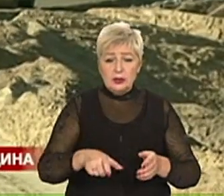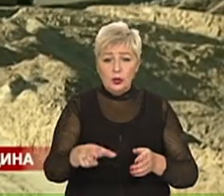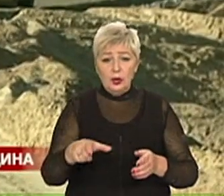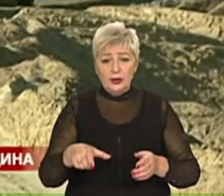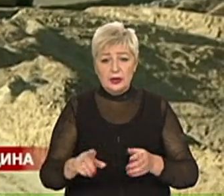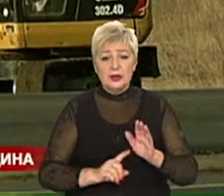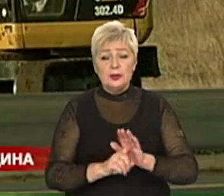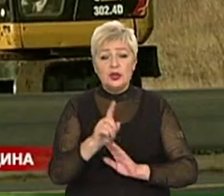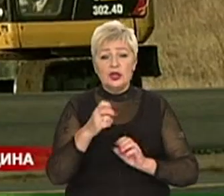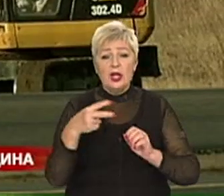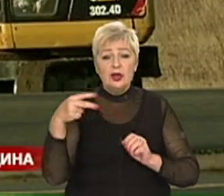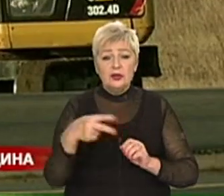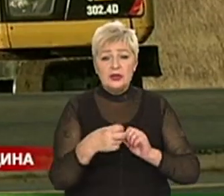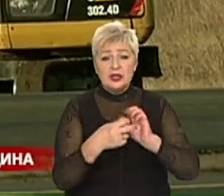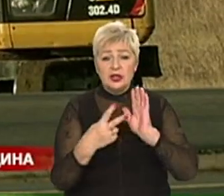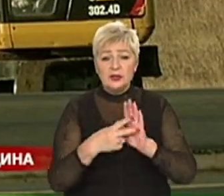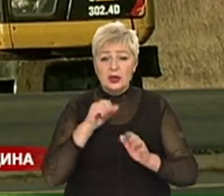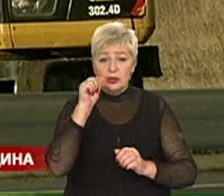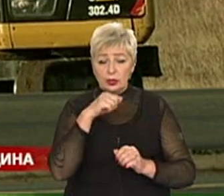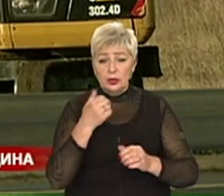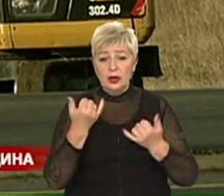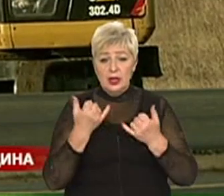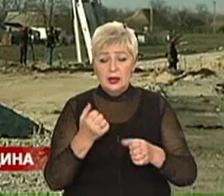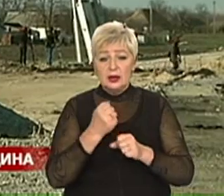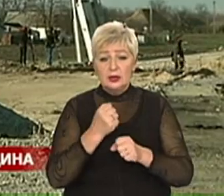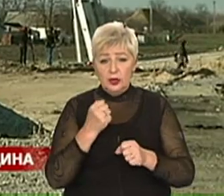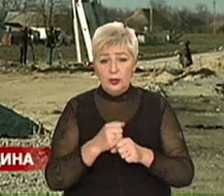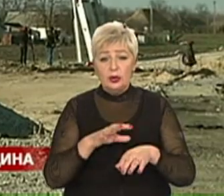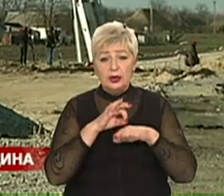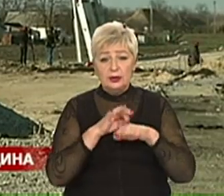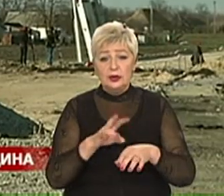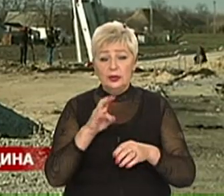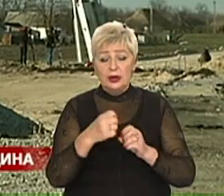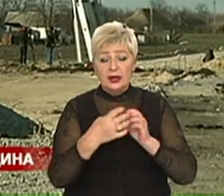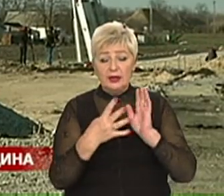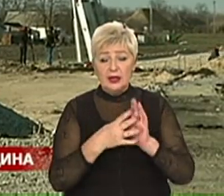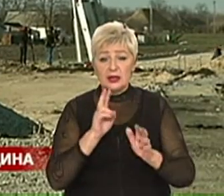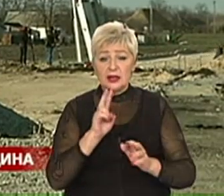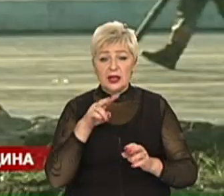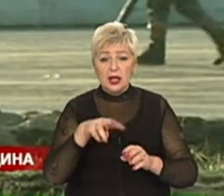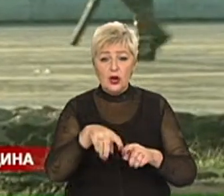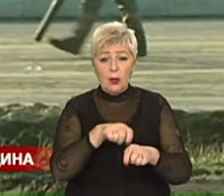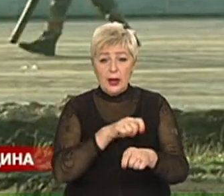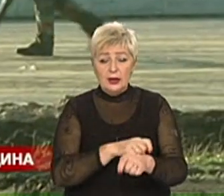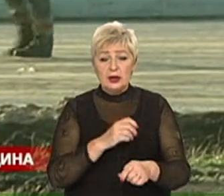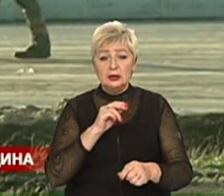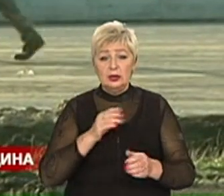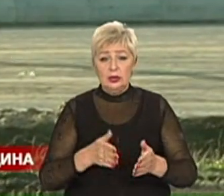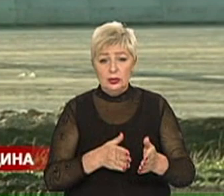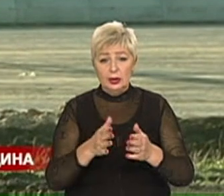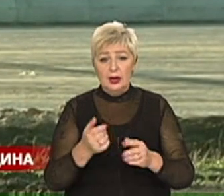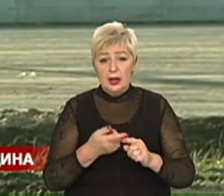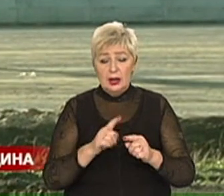у 2017-му. Році. Зараз роботи ведуть на 19 кілометрах дороги. На це витратять